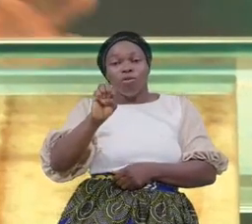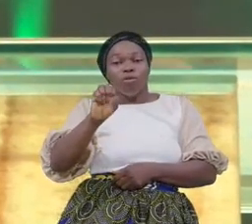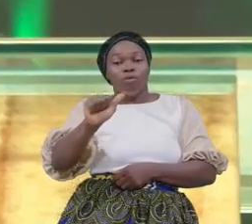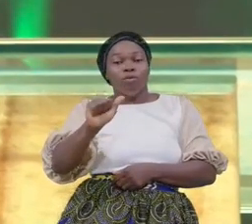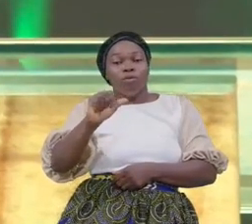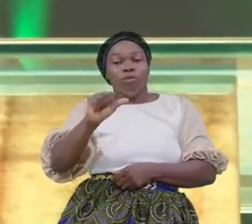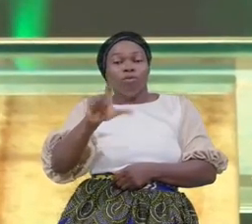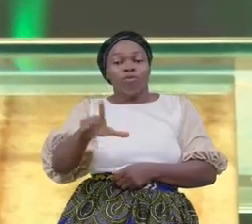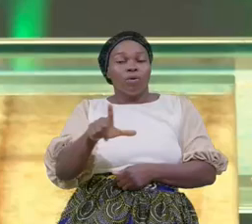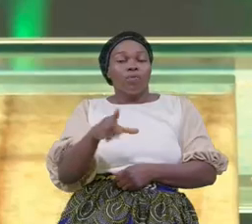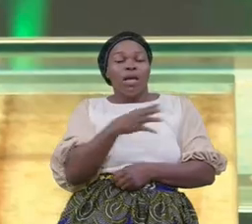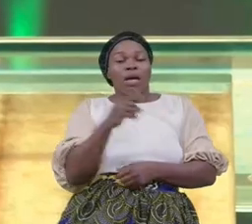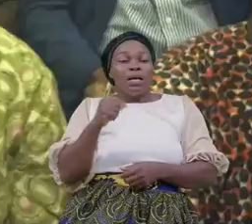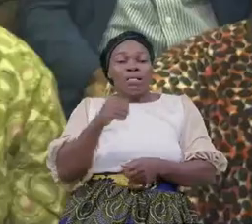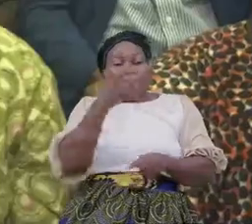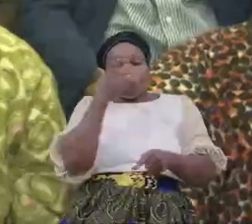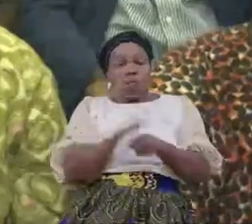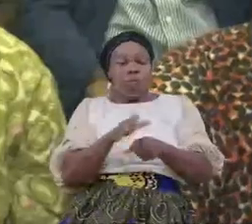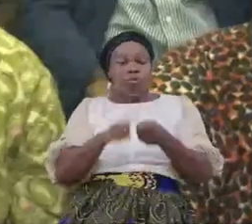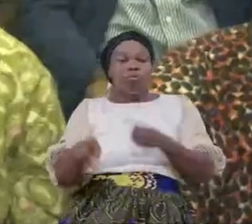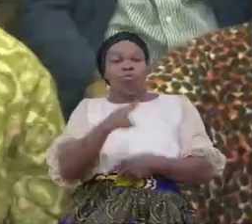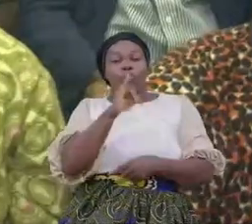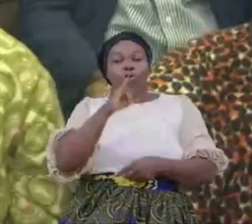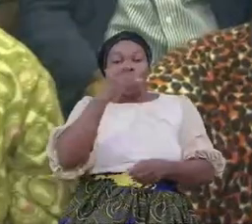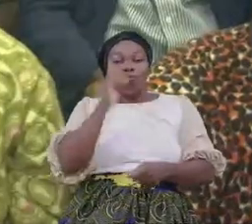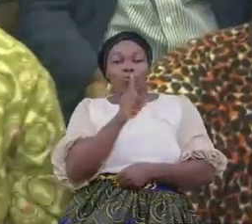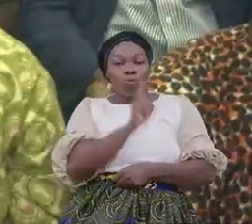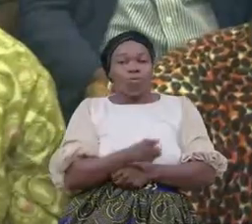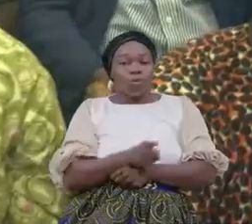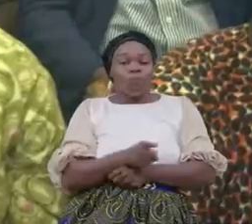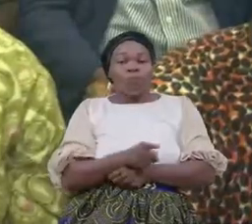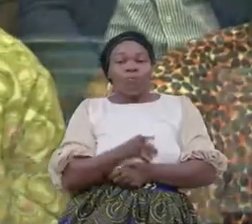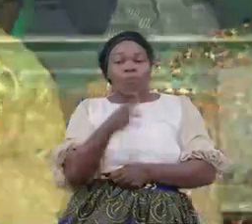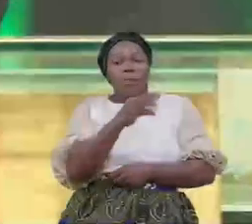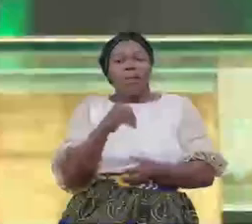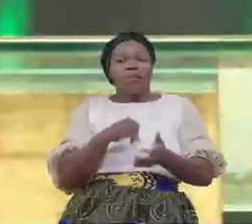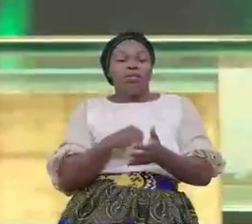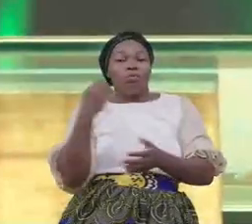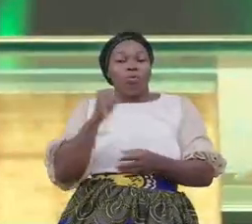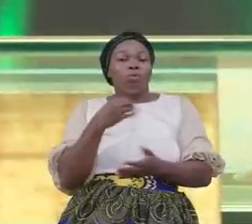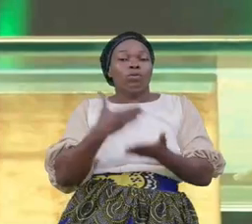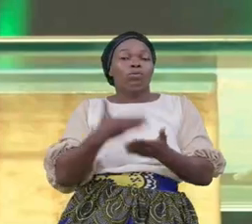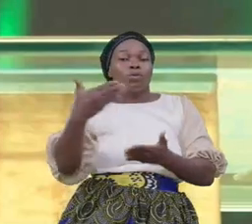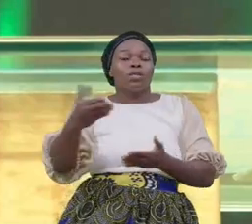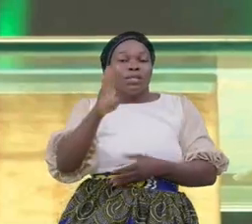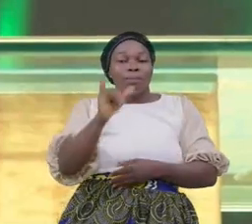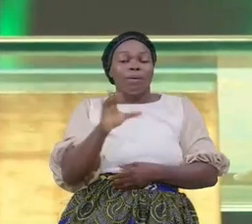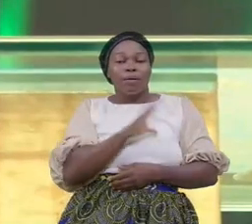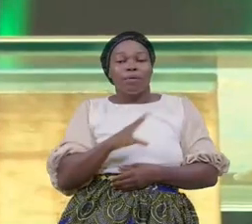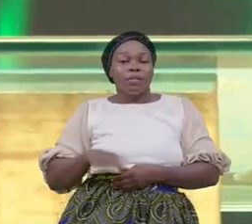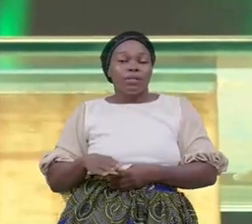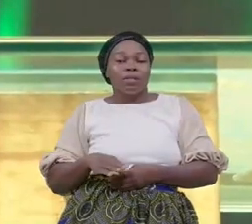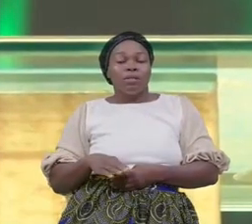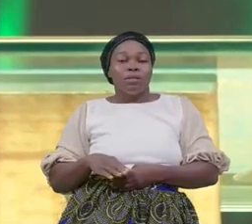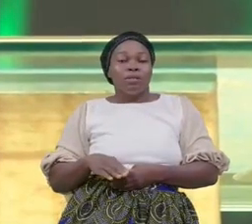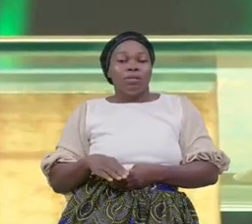promesse à vous est sûre et certaine. C'était acquis par Christ. Il